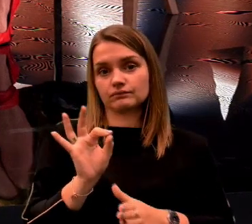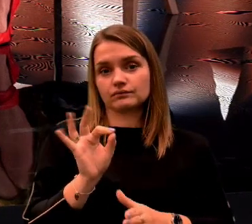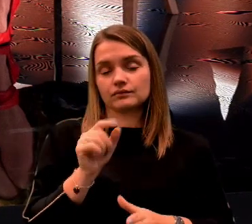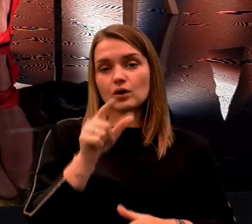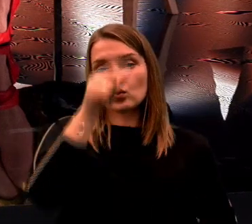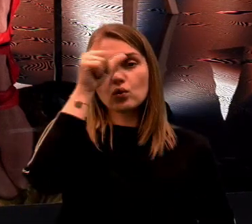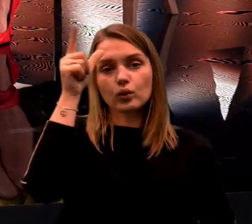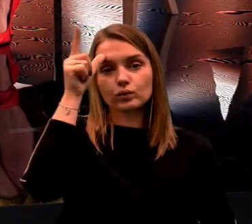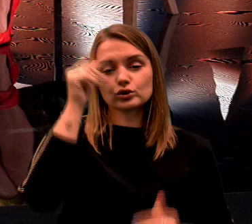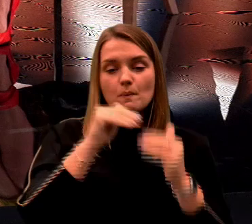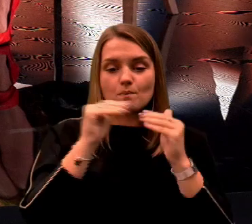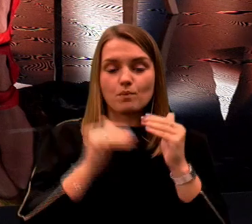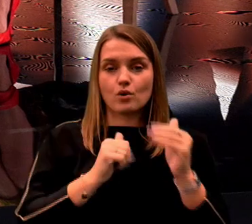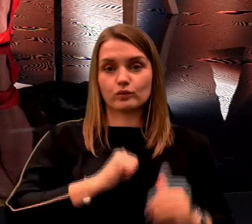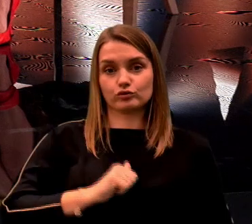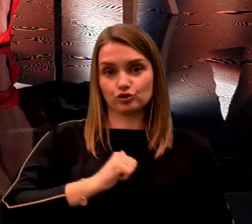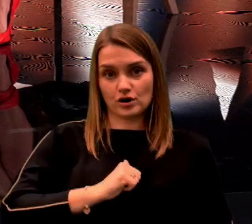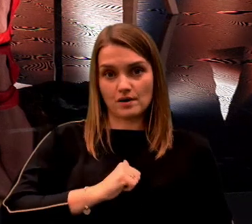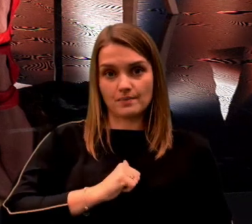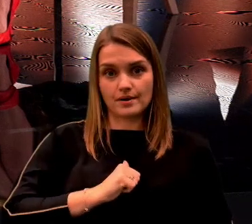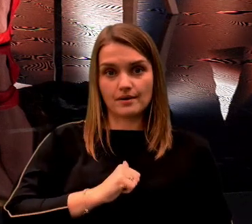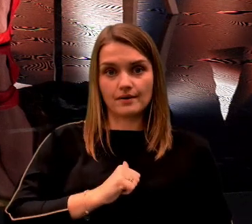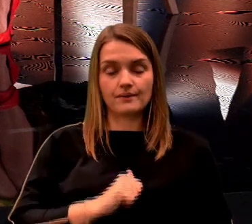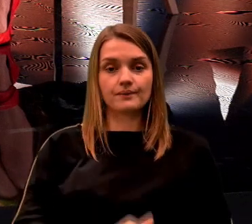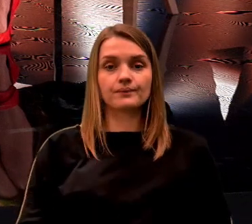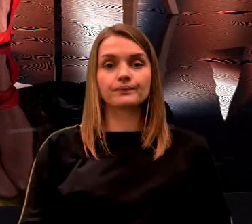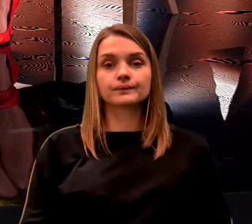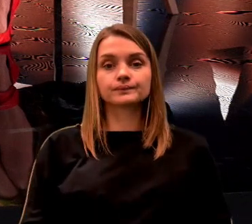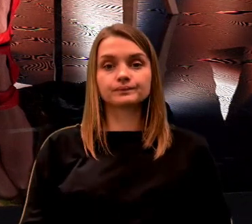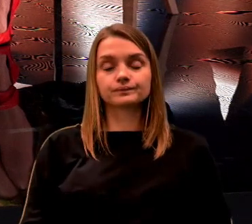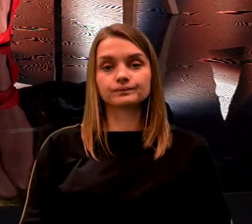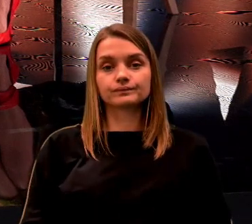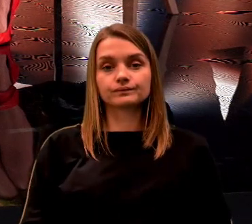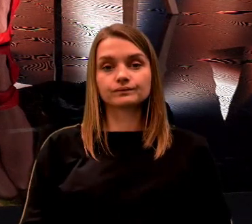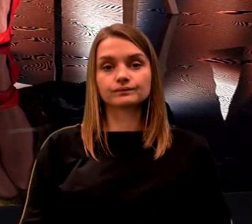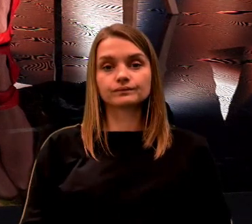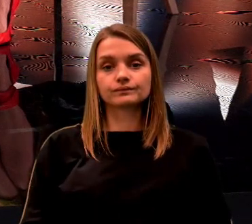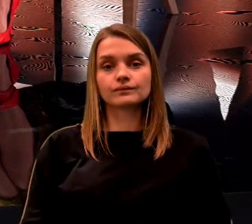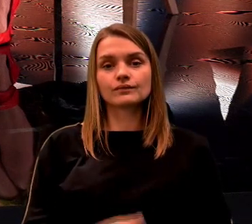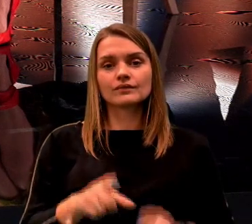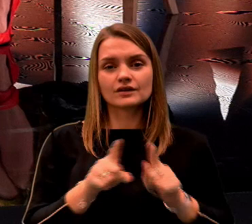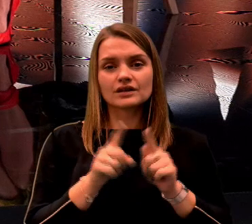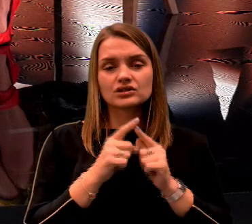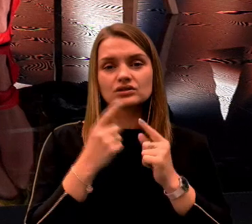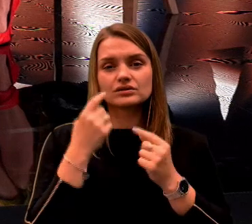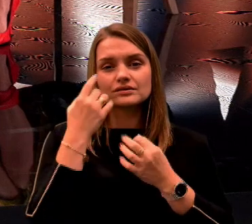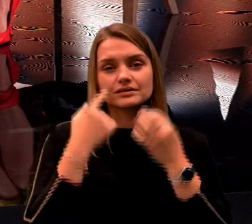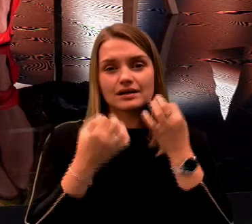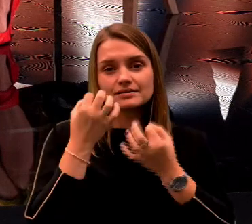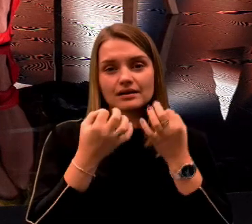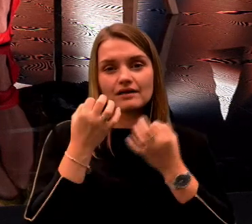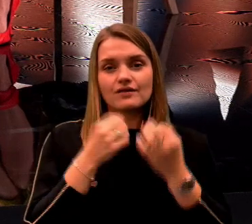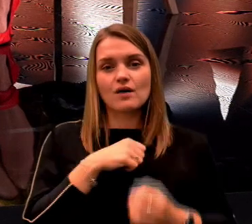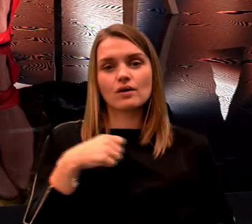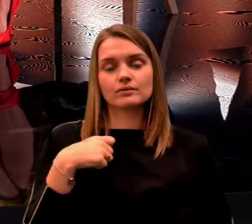siebie. Naprawdę dobierają pod siebie. Natomiast to, co też zastanawiałam się, bo o takiej rzeczy,